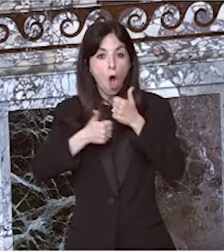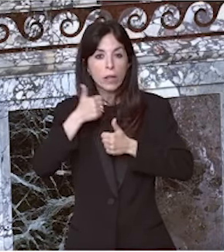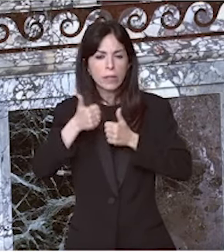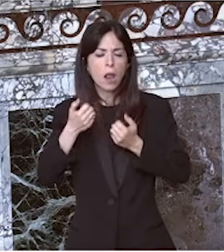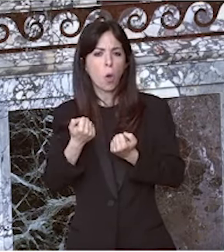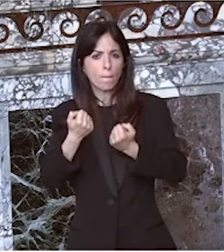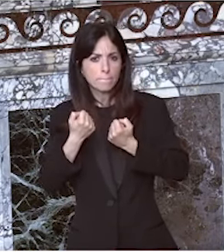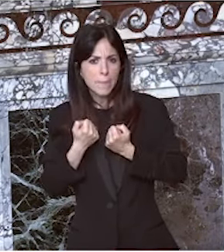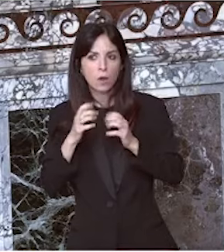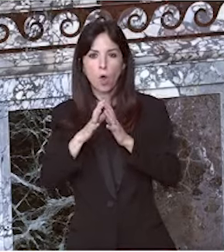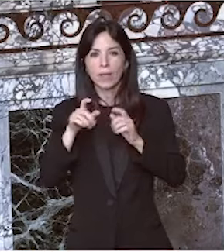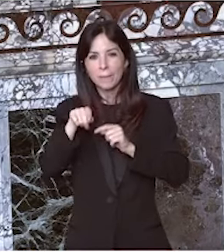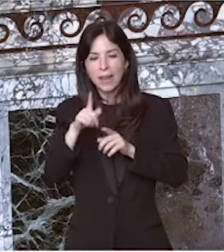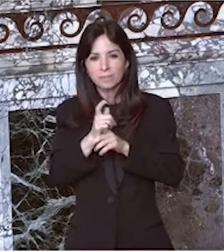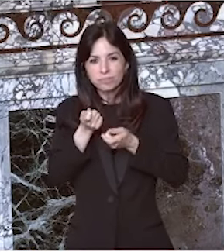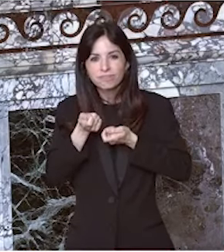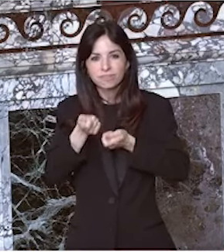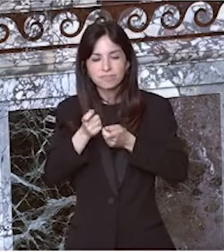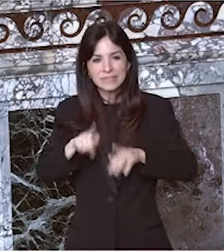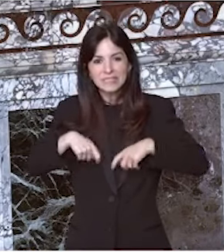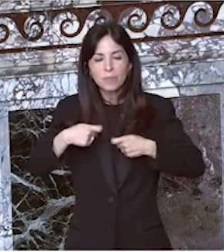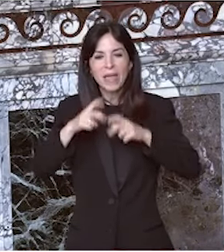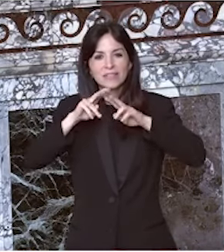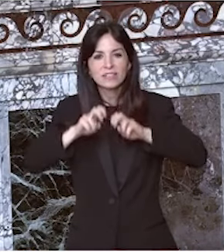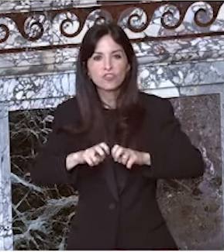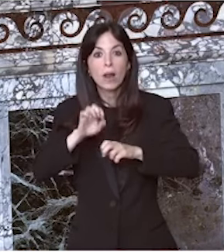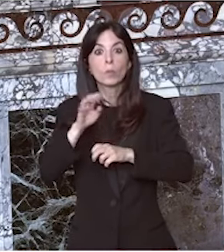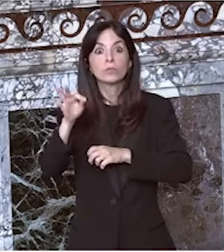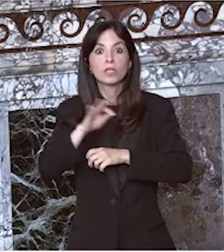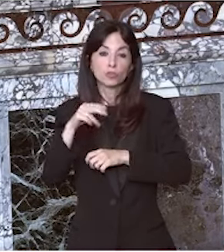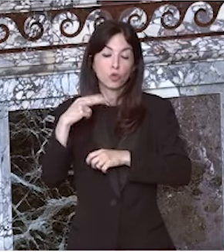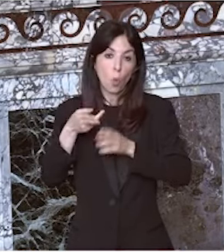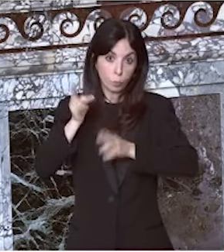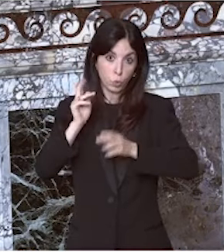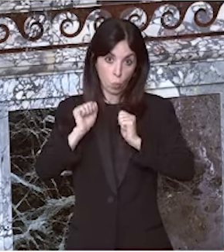ad aumentare la spesa in ricerca di oltre il 15%.